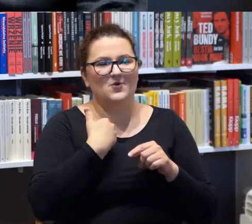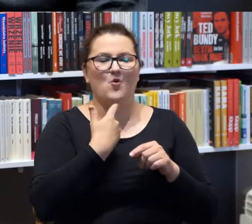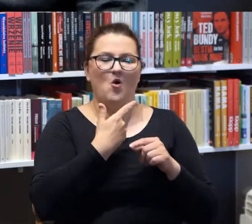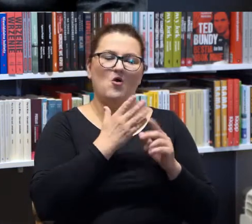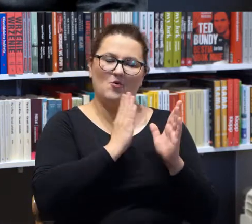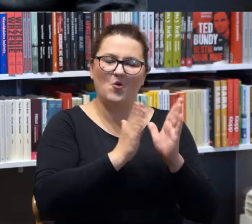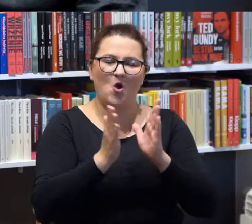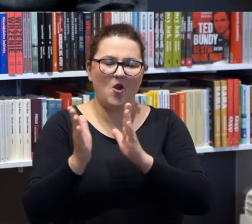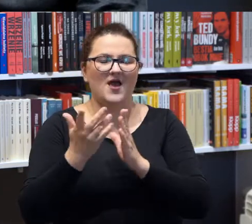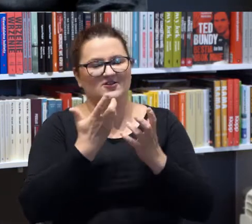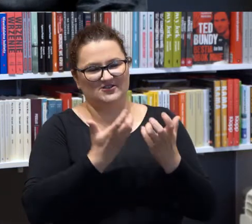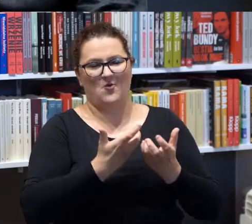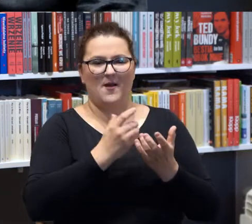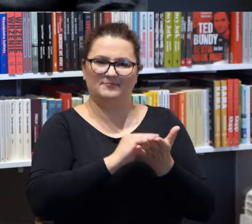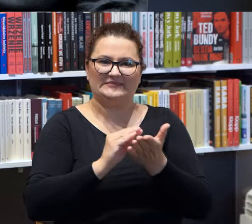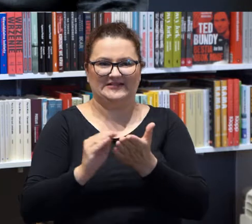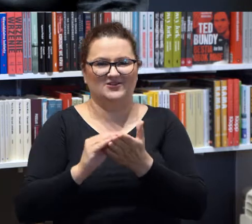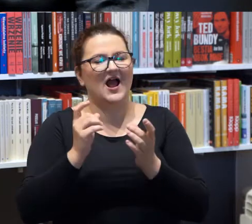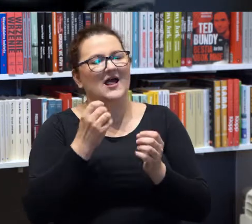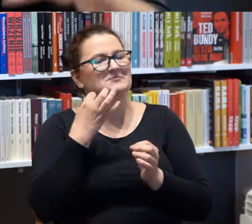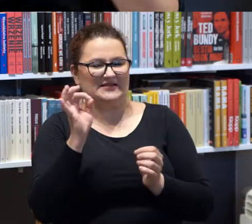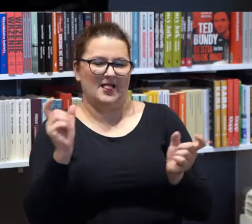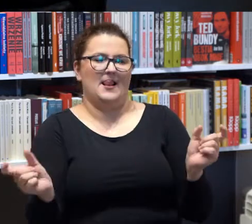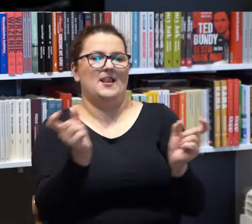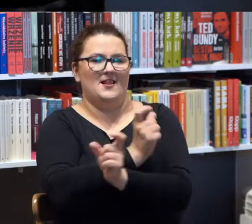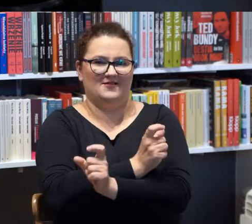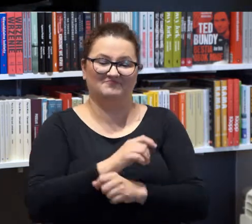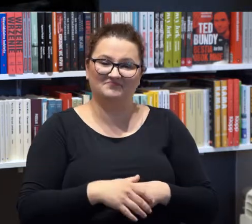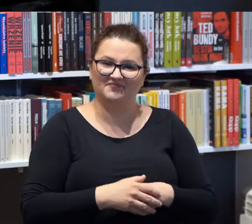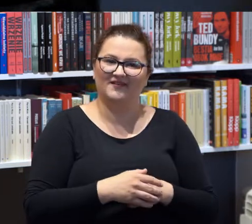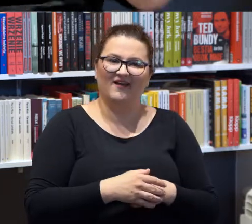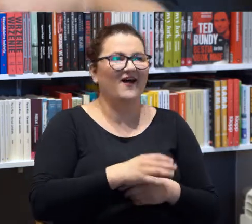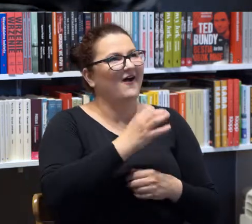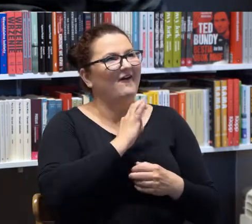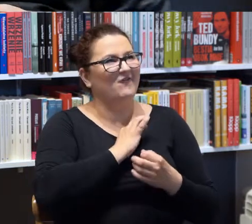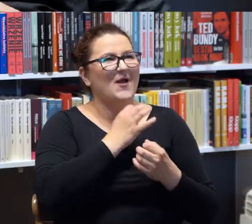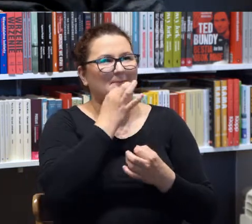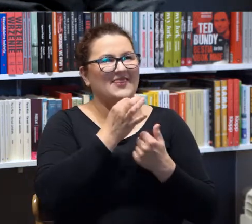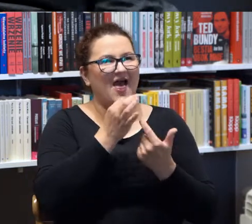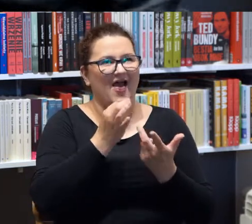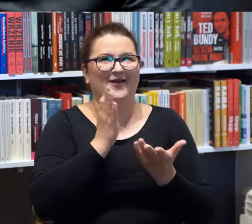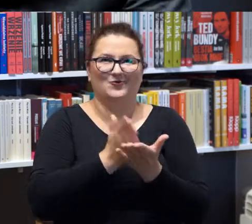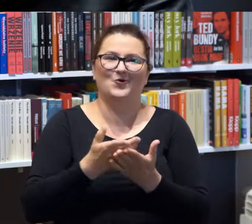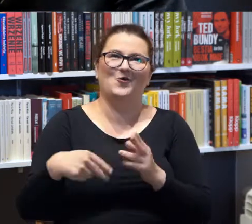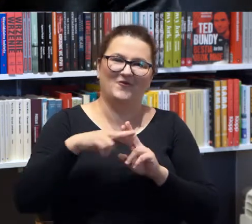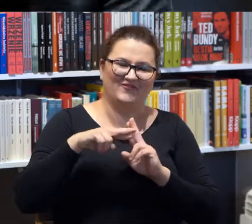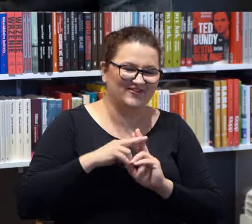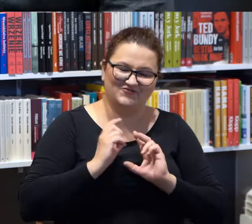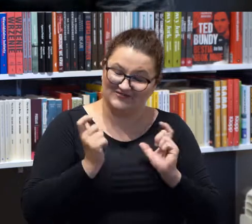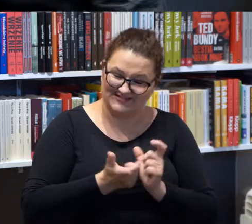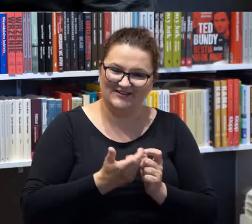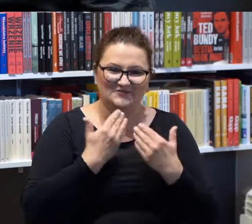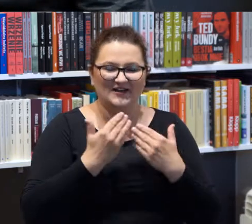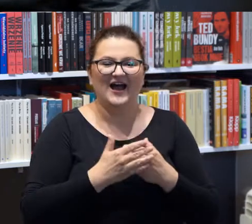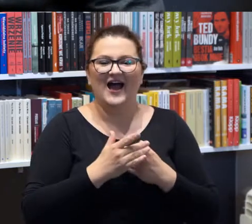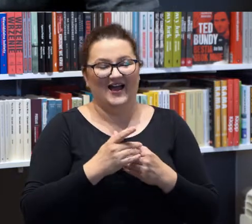tę chronologię, tak powiedziałabym, przewrotnie. Odpowiedziałaś na wszystkie moje pytania właśnie. O rety. Ale wiesz co, z